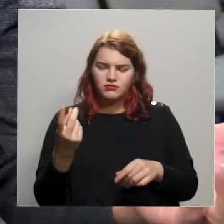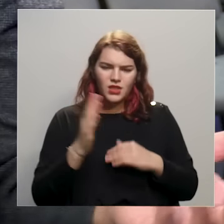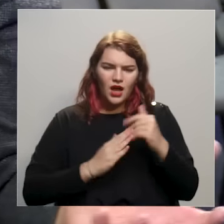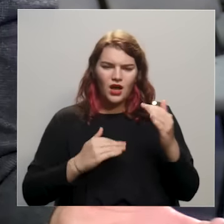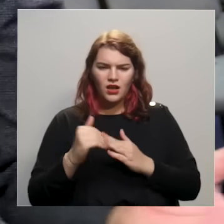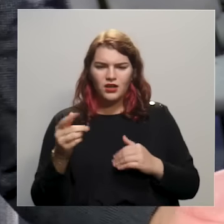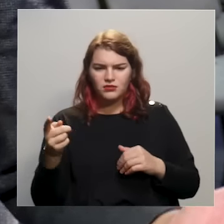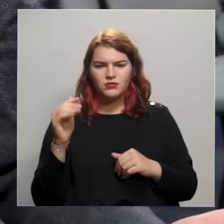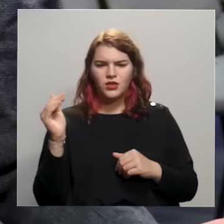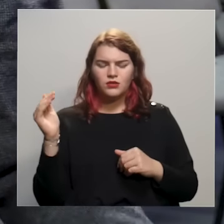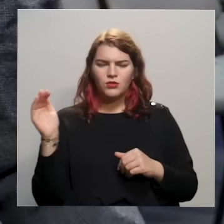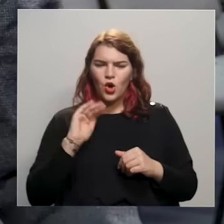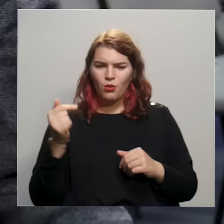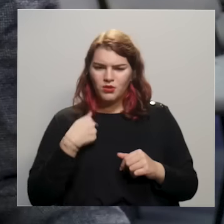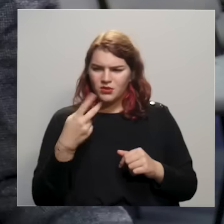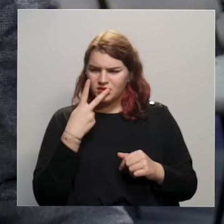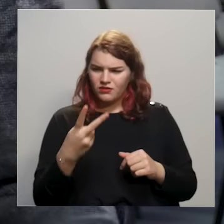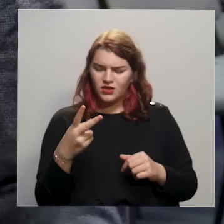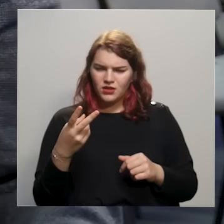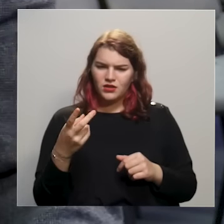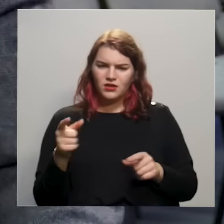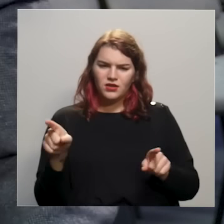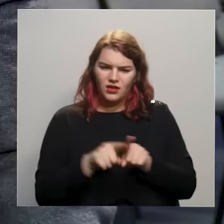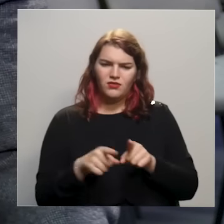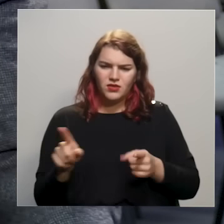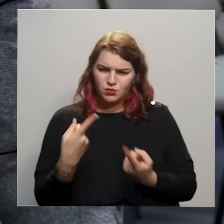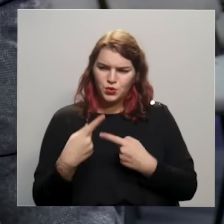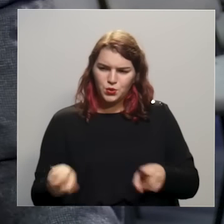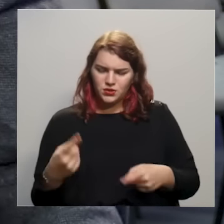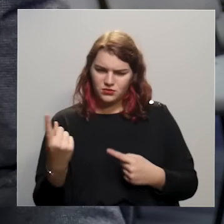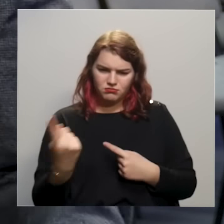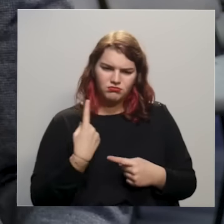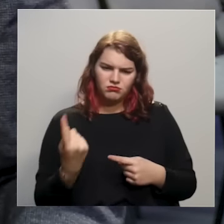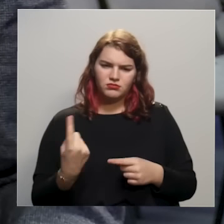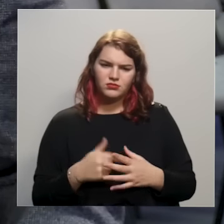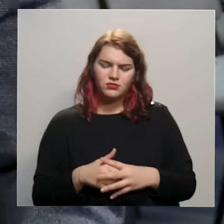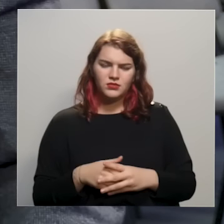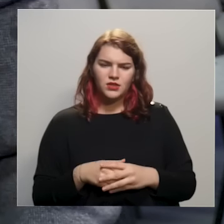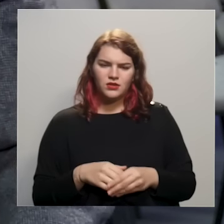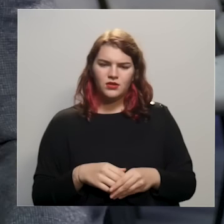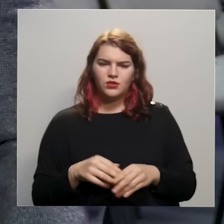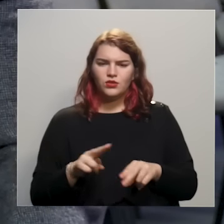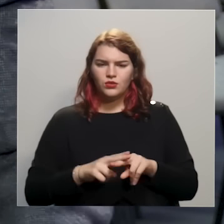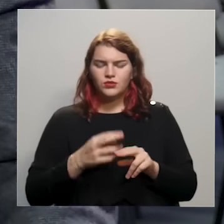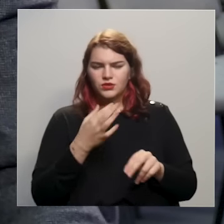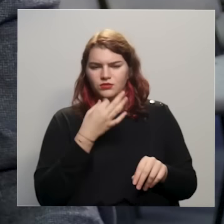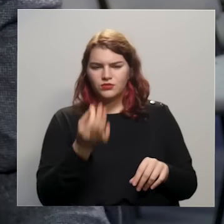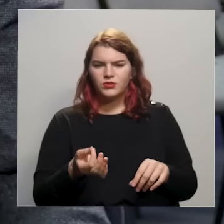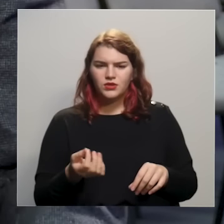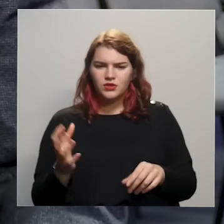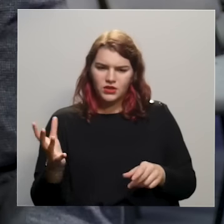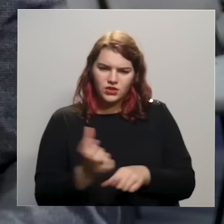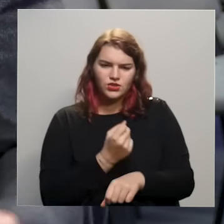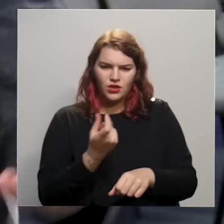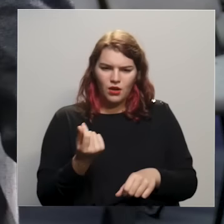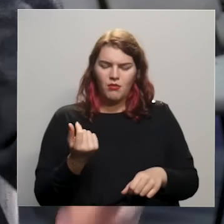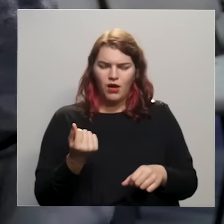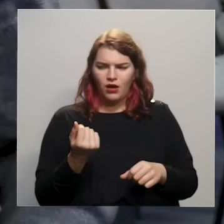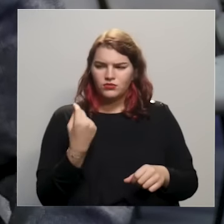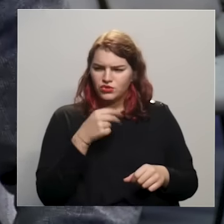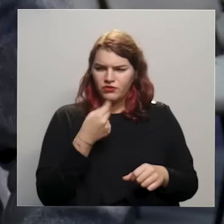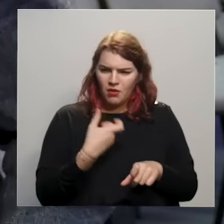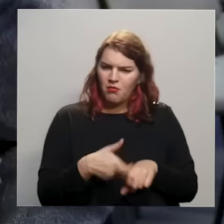aveau talent, aveau... Se vedea în ei ceva de, cum se spunea la noi atunci în lume, de câștigat bani,